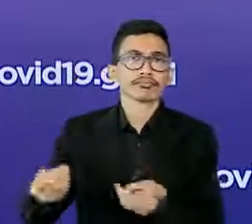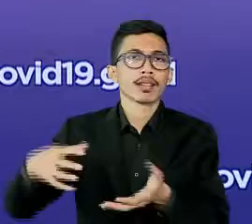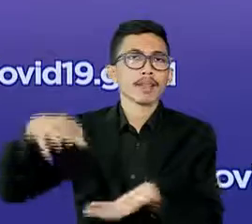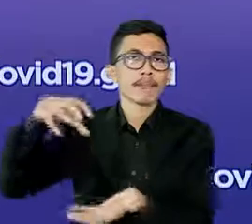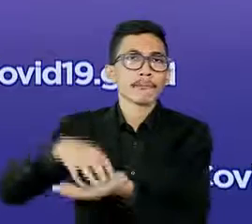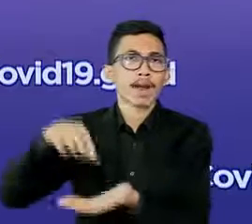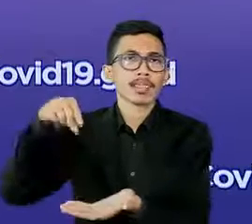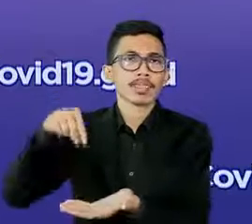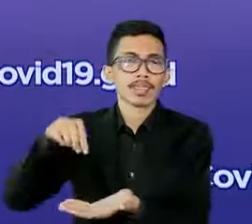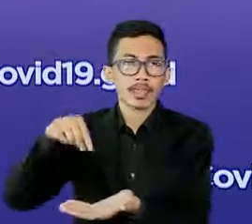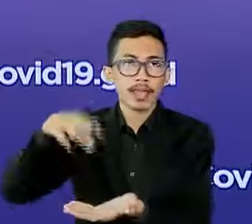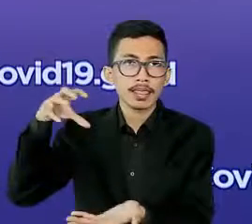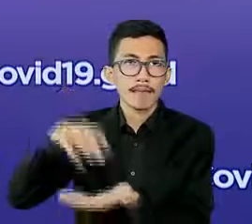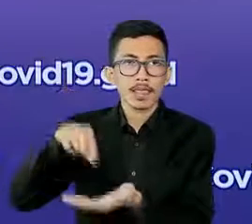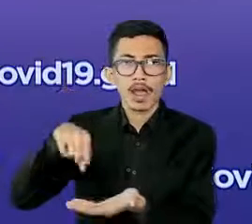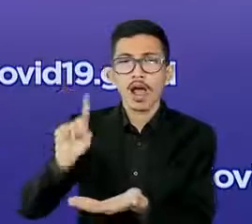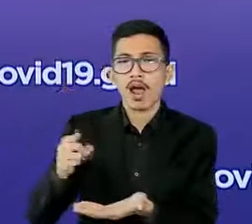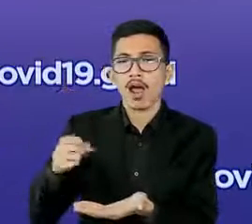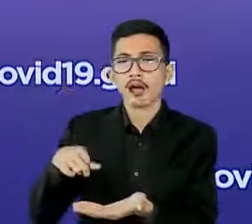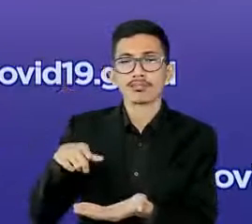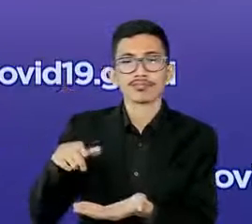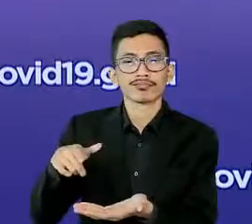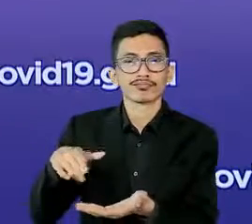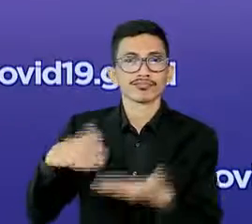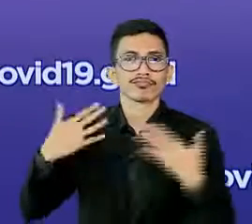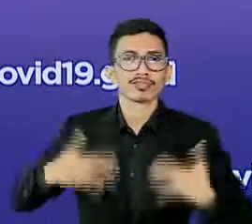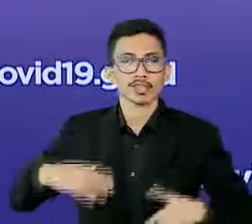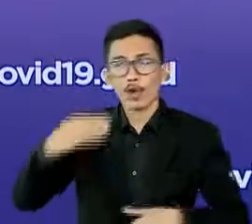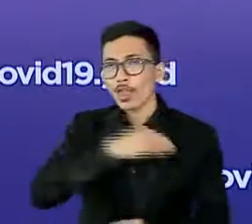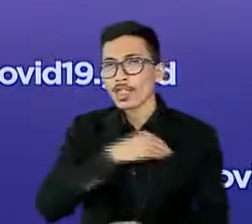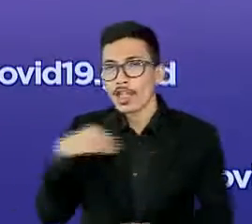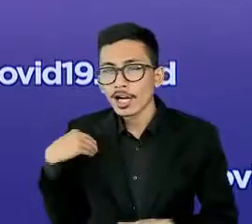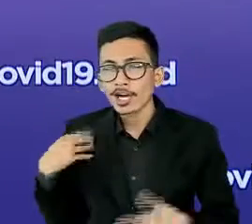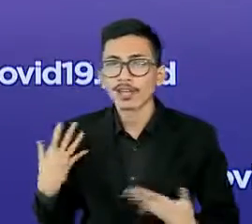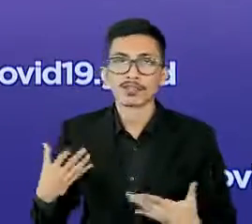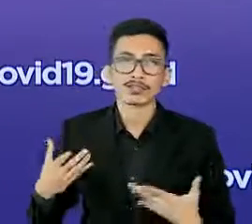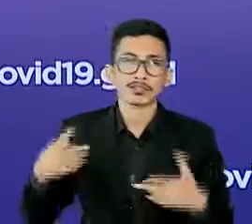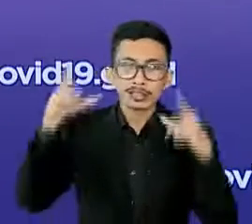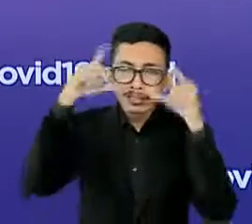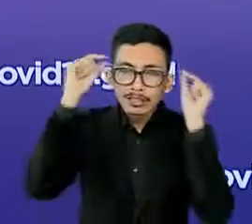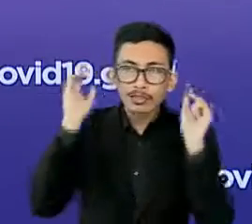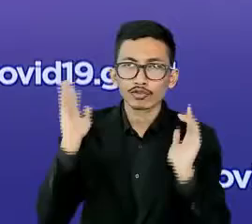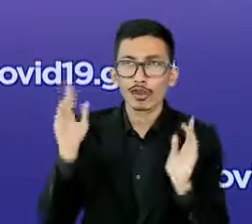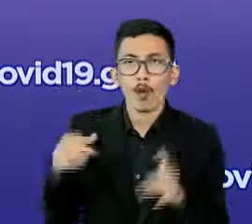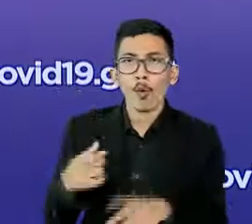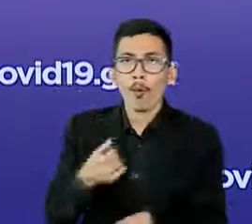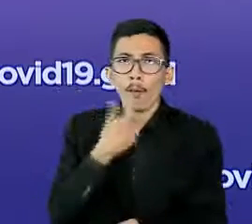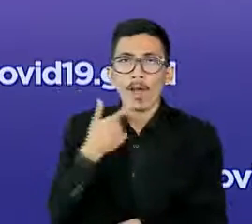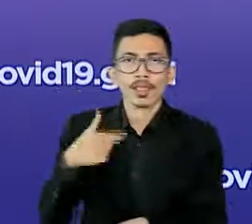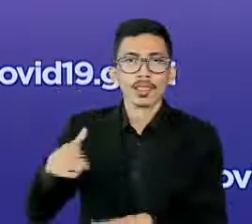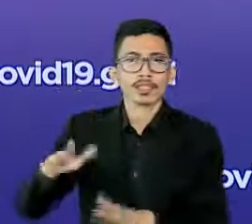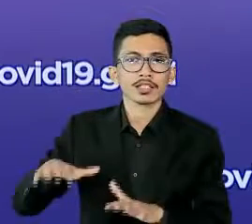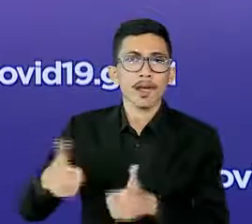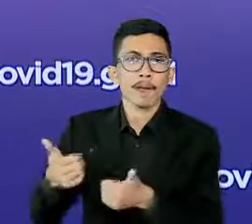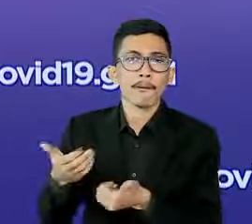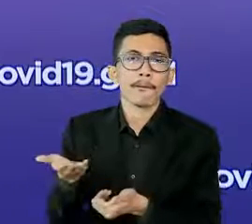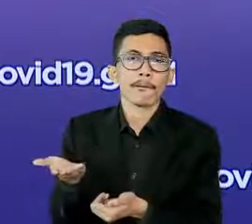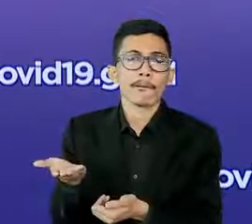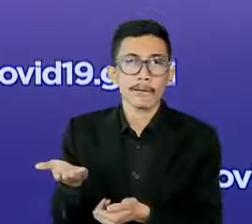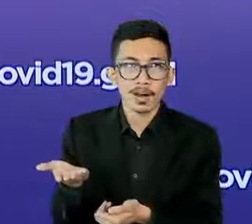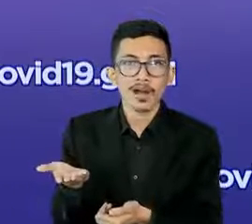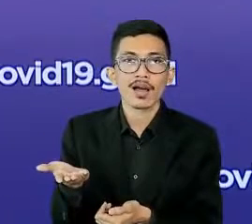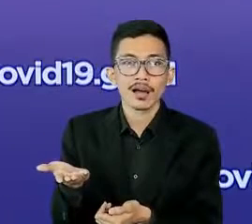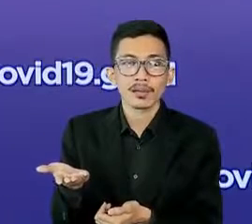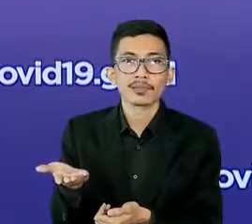itu udah disiapkan tenaga medisnya lalu disiapkan obat-obatannya kemudian disiapkan kegiatan